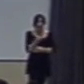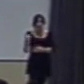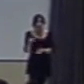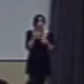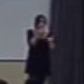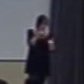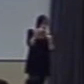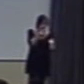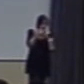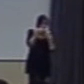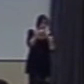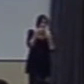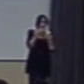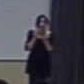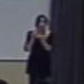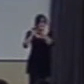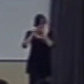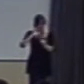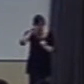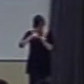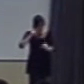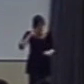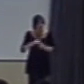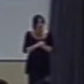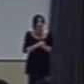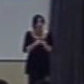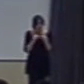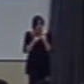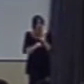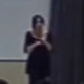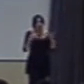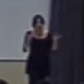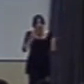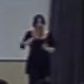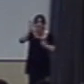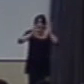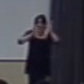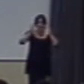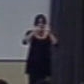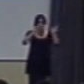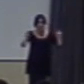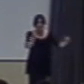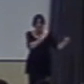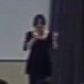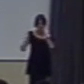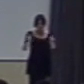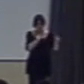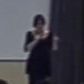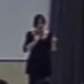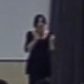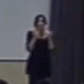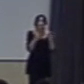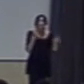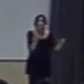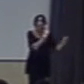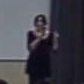reflexió des del punt de vista de la seva experiència. A partir d'aquí obrirem el torn de debat a tots vostès. Començarem obrint-lo per la